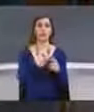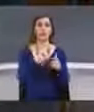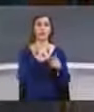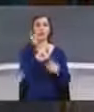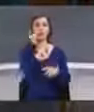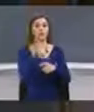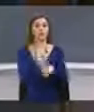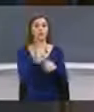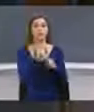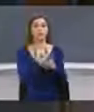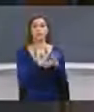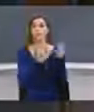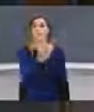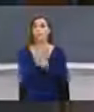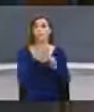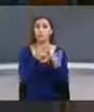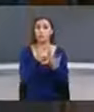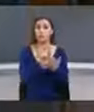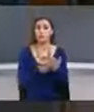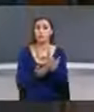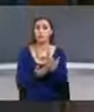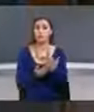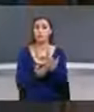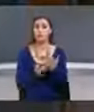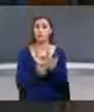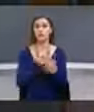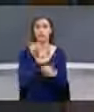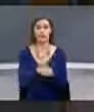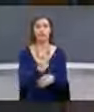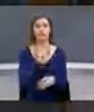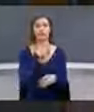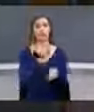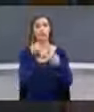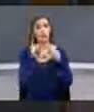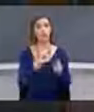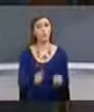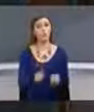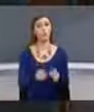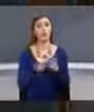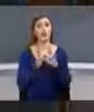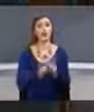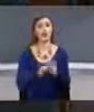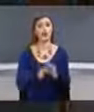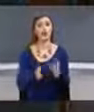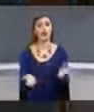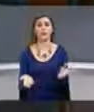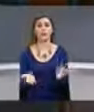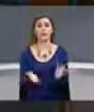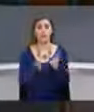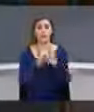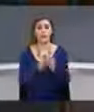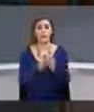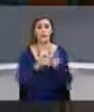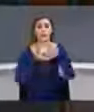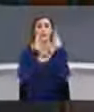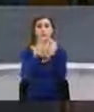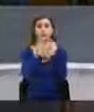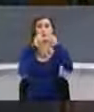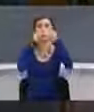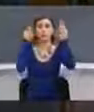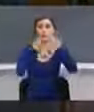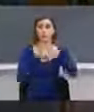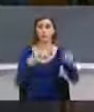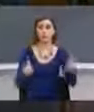ligj nuk pesho një nënd që thotë është obligative për çdo institucion që